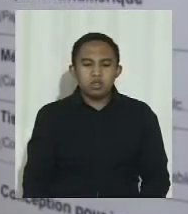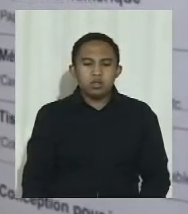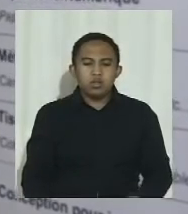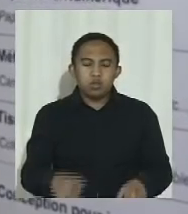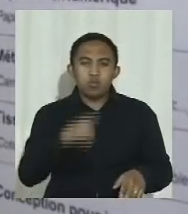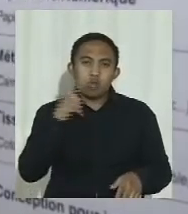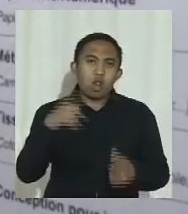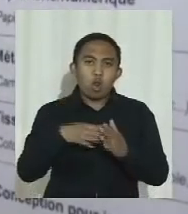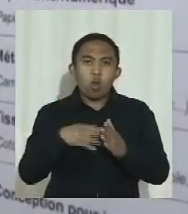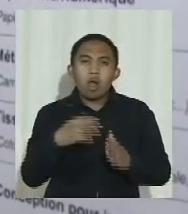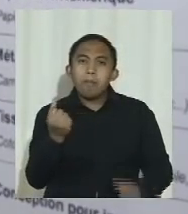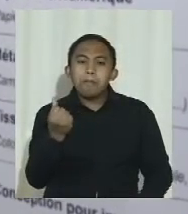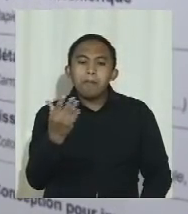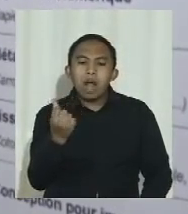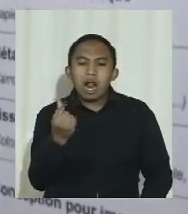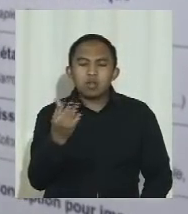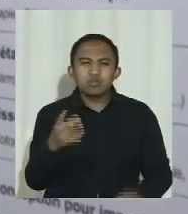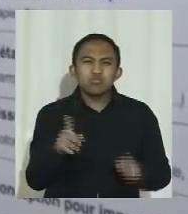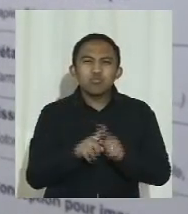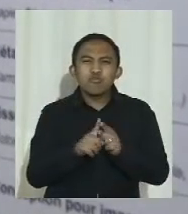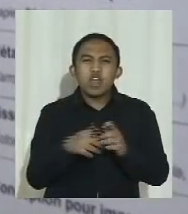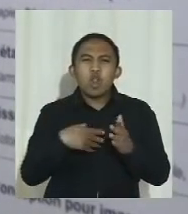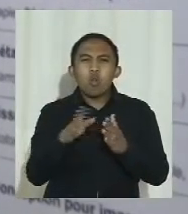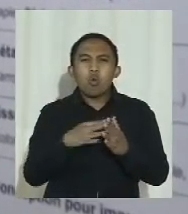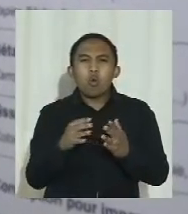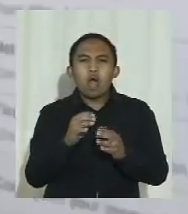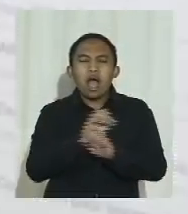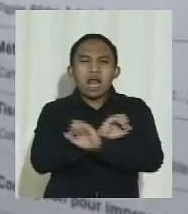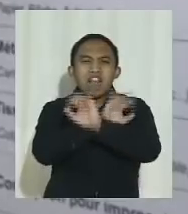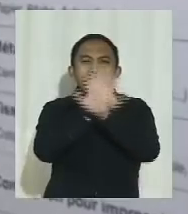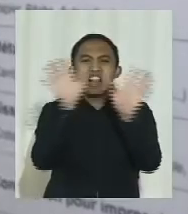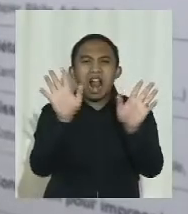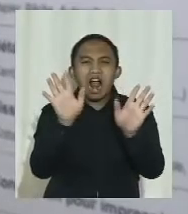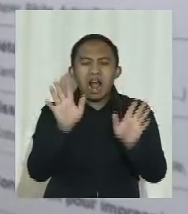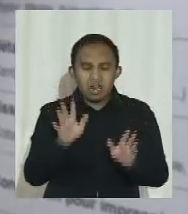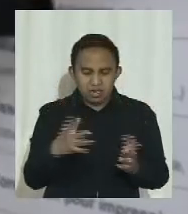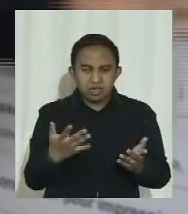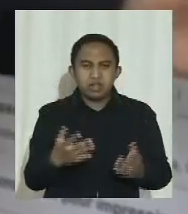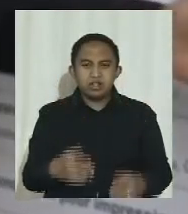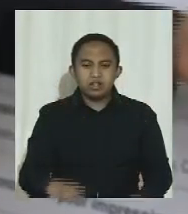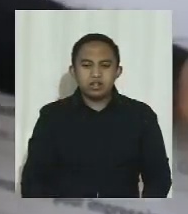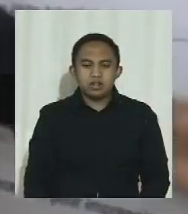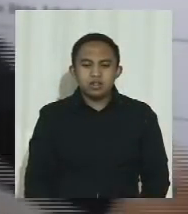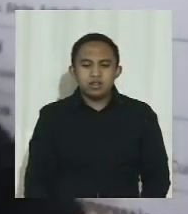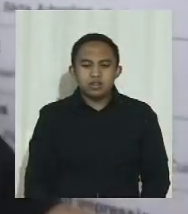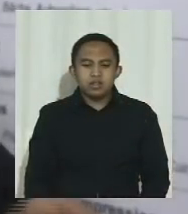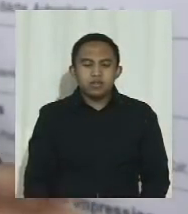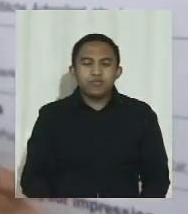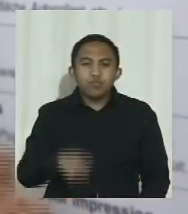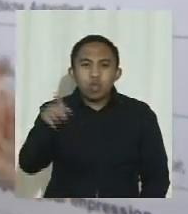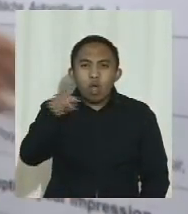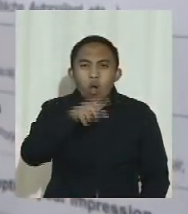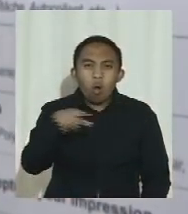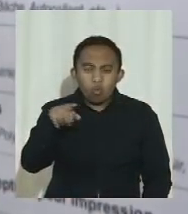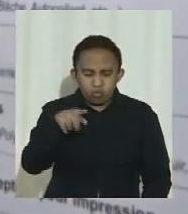io maitsomaitso io dia ohatra ny ravinala io fa le ravinala tanora. Dia itsika ho an'ny mpikirakira